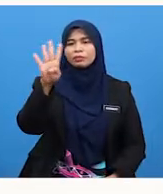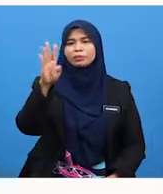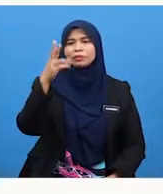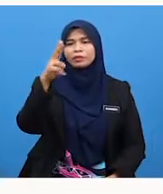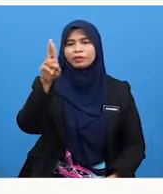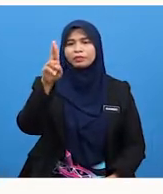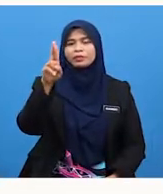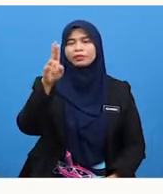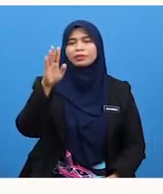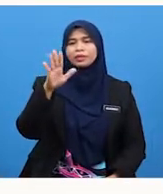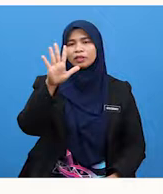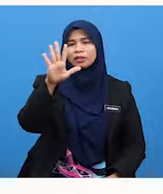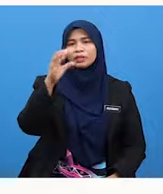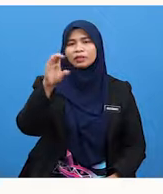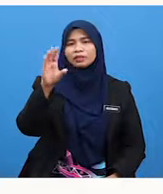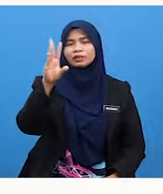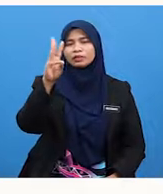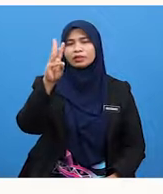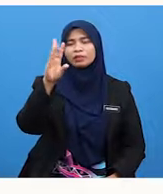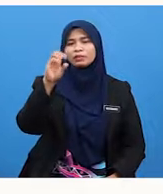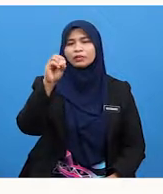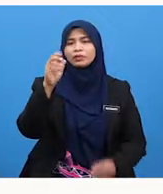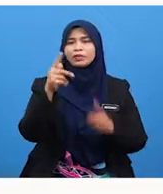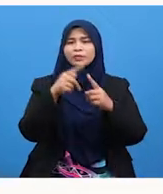744,560 kepada ribu terdekat.